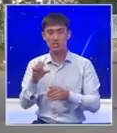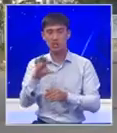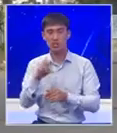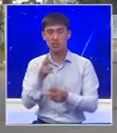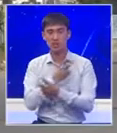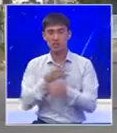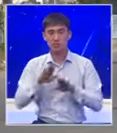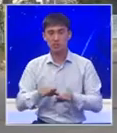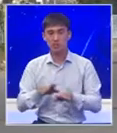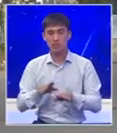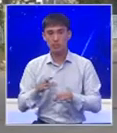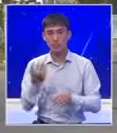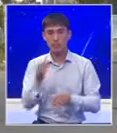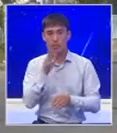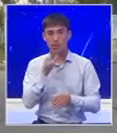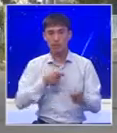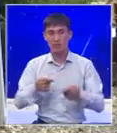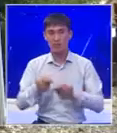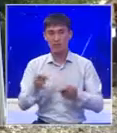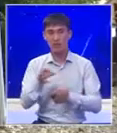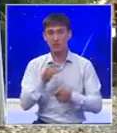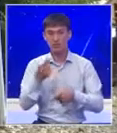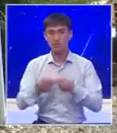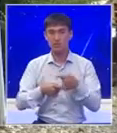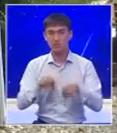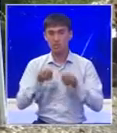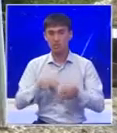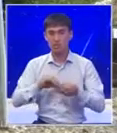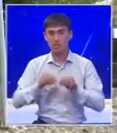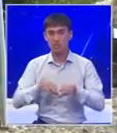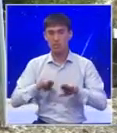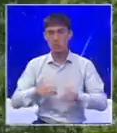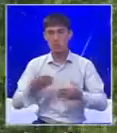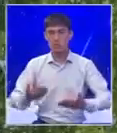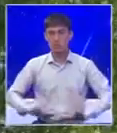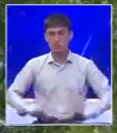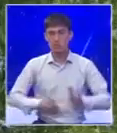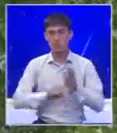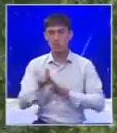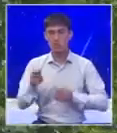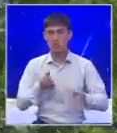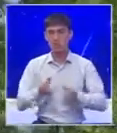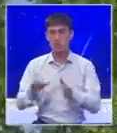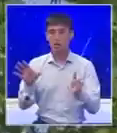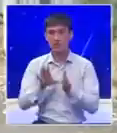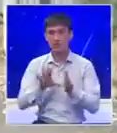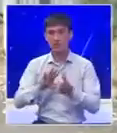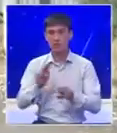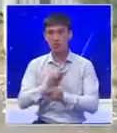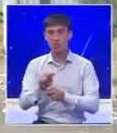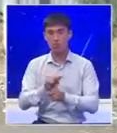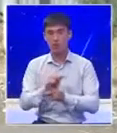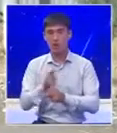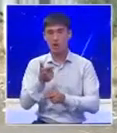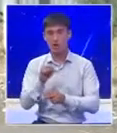дачных массивов с той поры власти региона постепенно решает проблемы местных жителей здесь начаты дорожной и электрификации онной работы